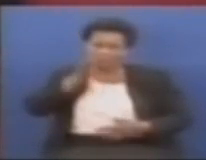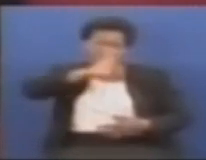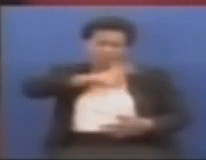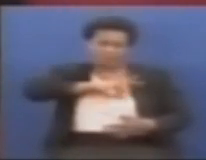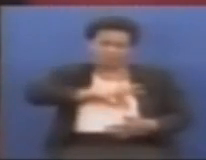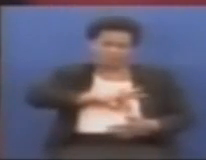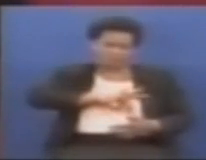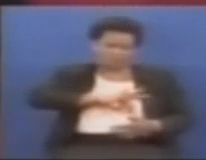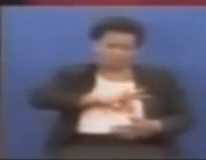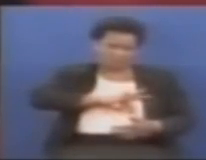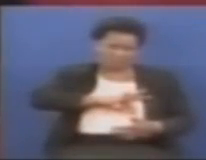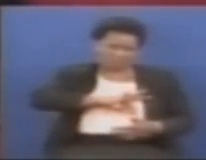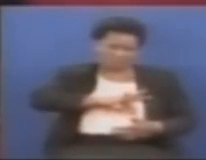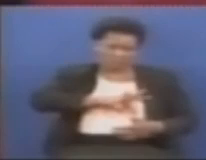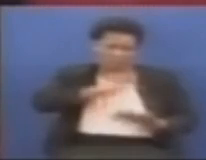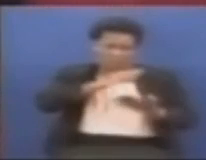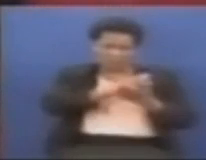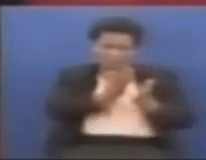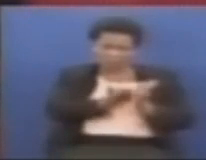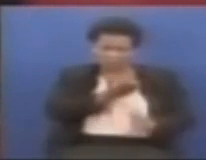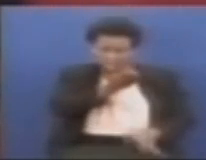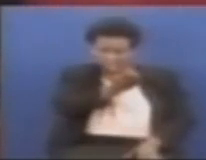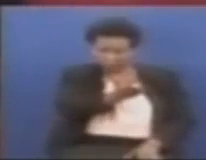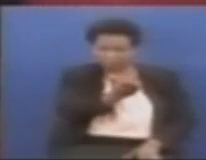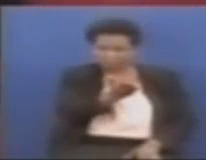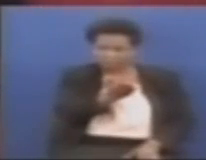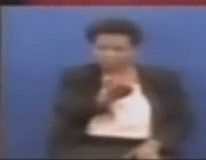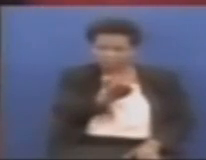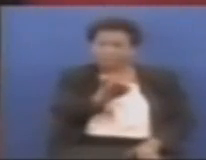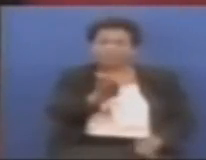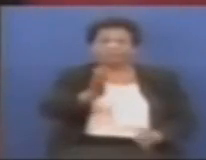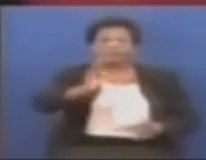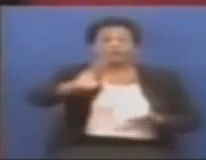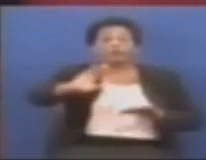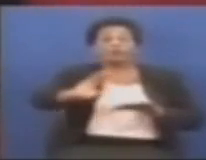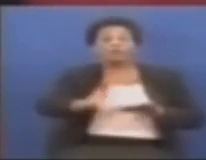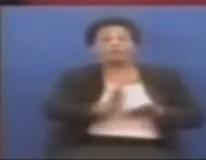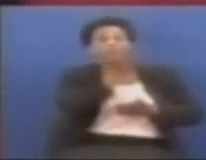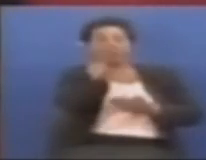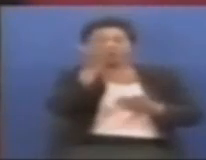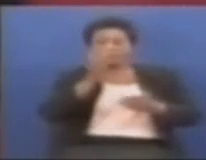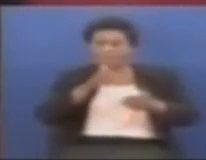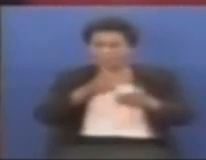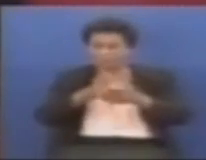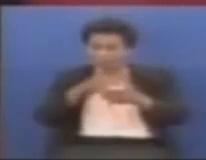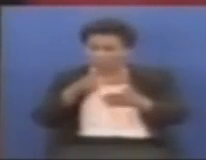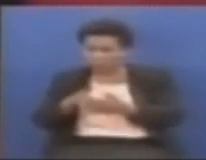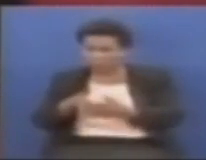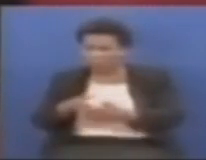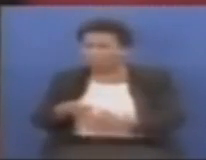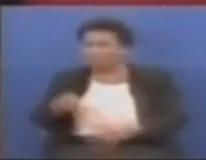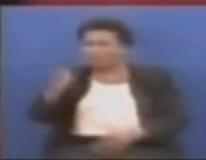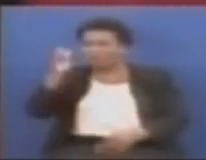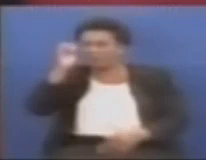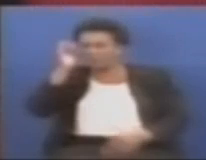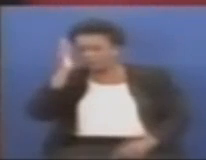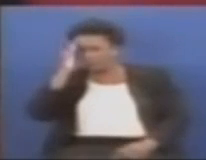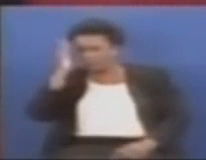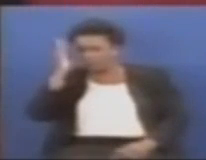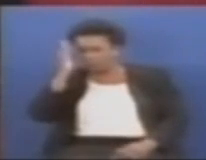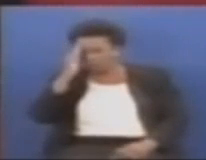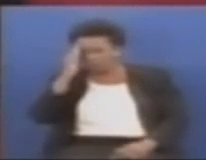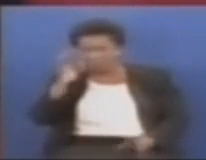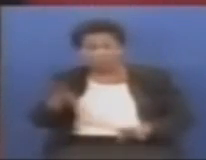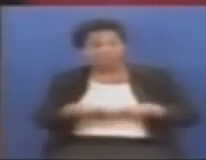kuajiriwa kwenye sekta kwa mfano ya uvuvi wanaondolewa vikwazo, wanatambuliwa na kuwezeshwa ili waweze